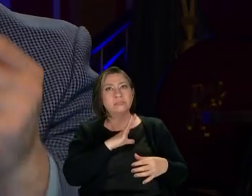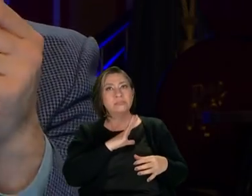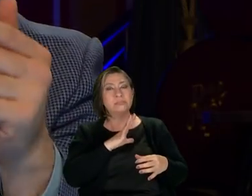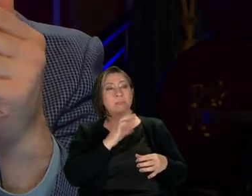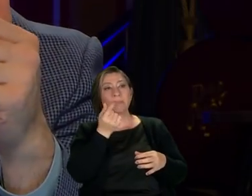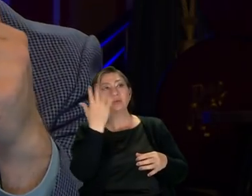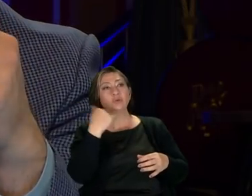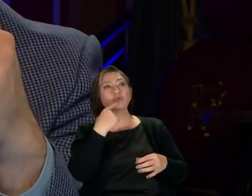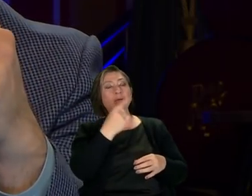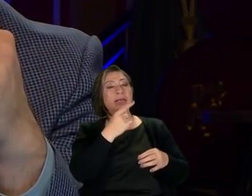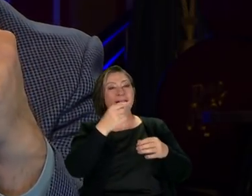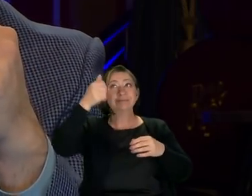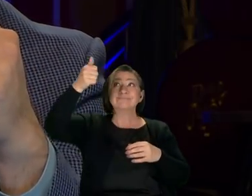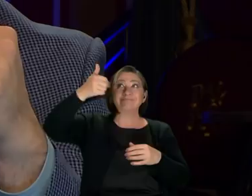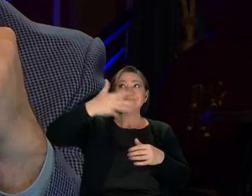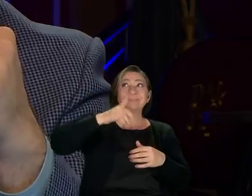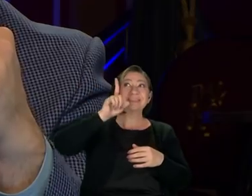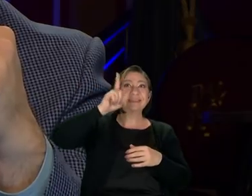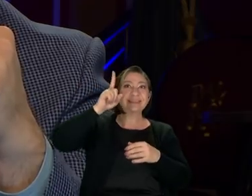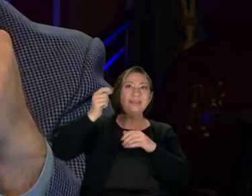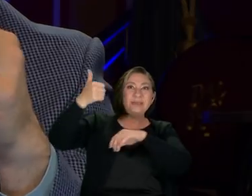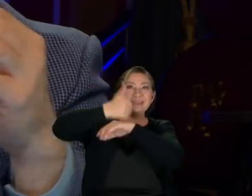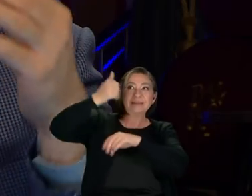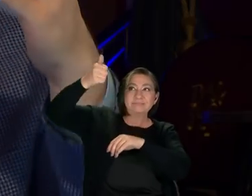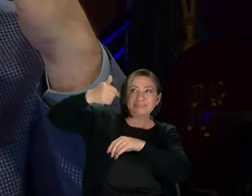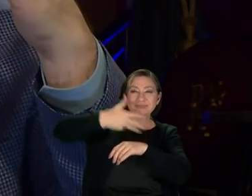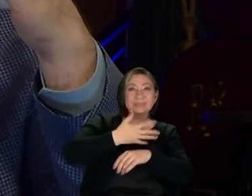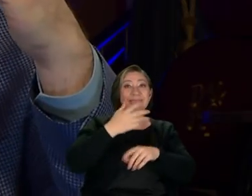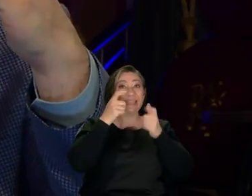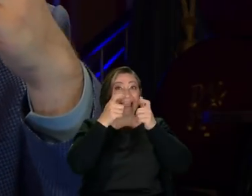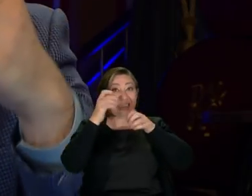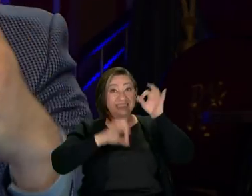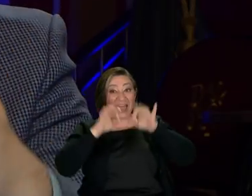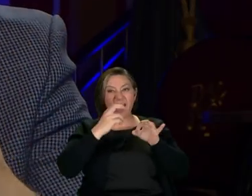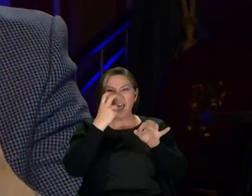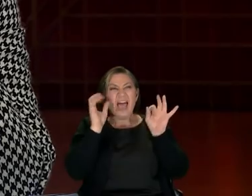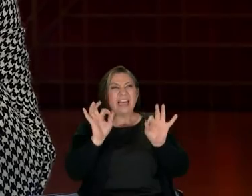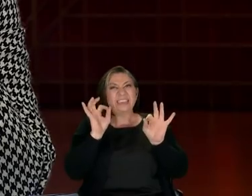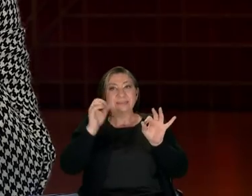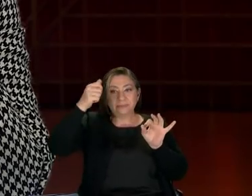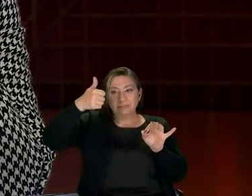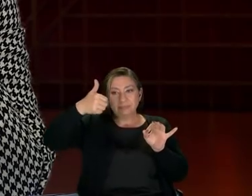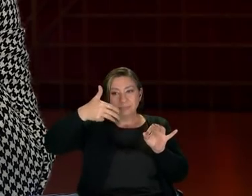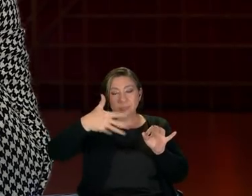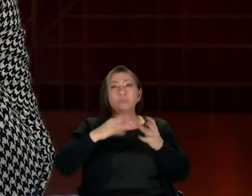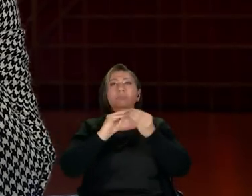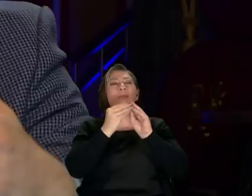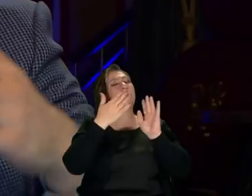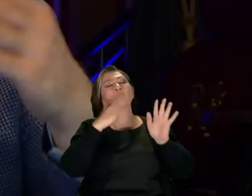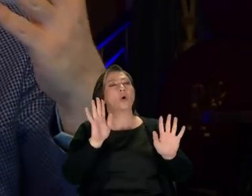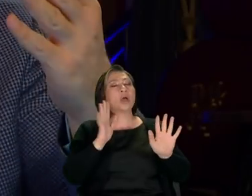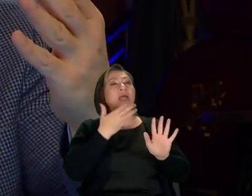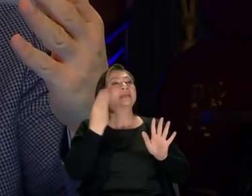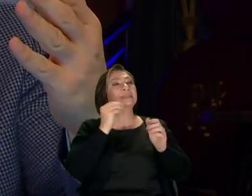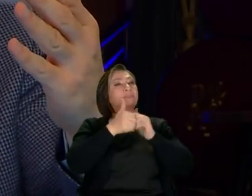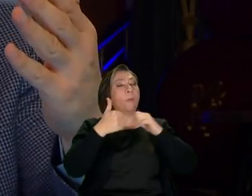o biraz önce söylediğim hiyerarşik yapıyı dikkatle incelediğimiz zaman eğer hassasiyette gidersek sorun olmuyor. İşte